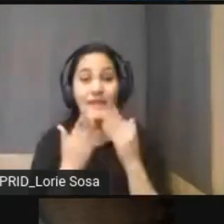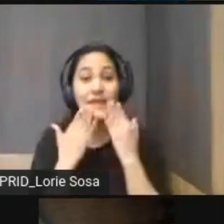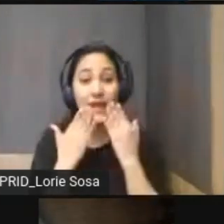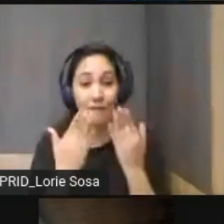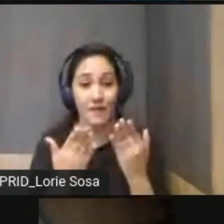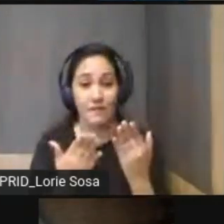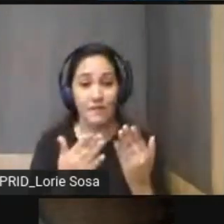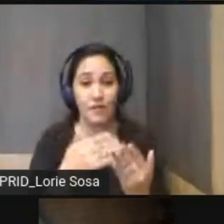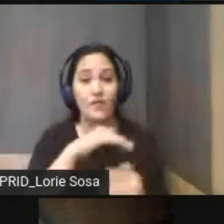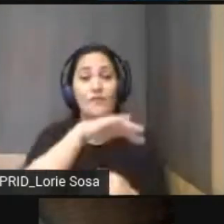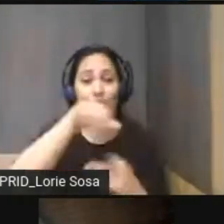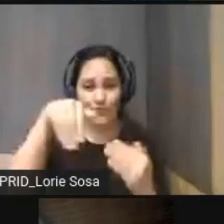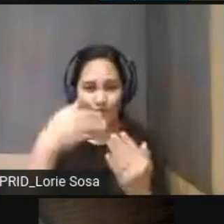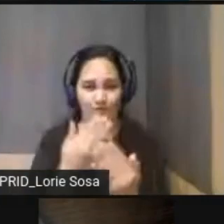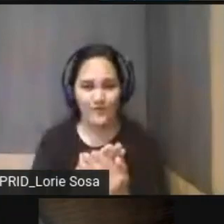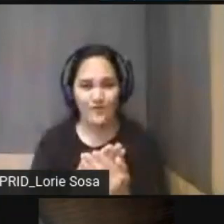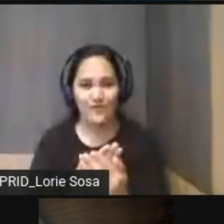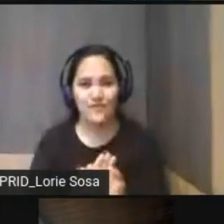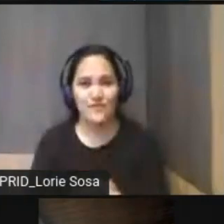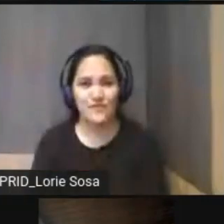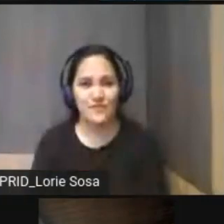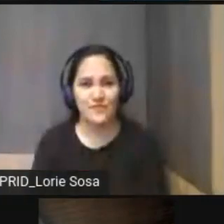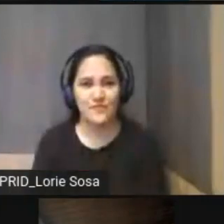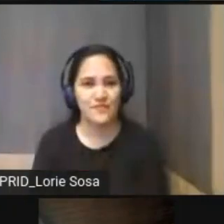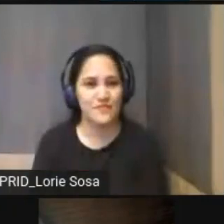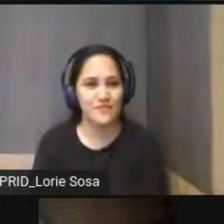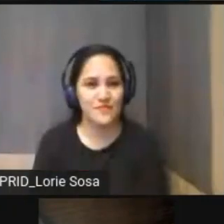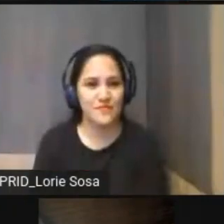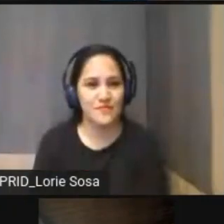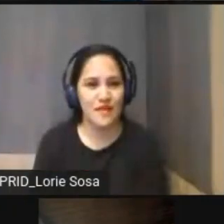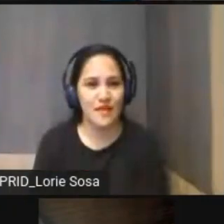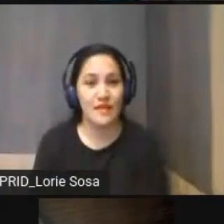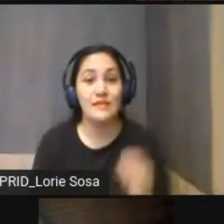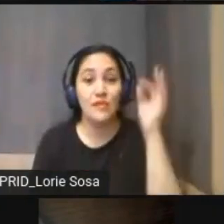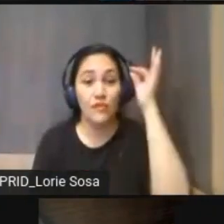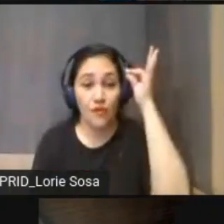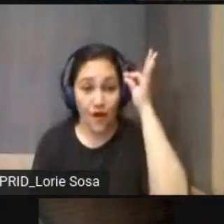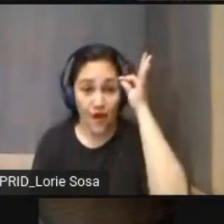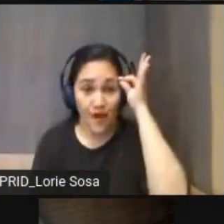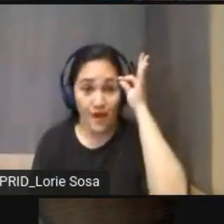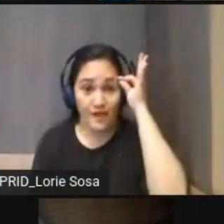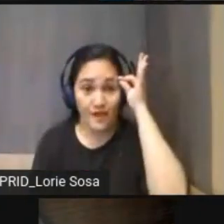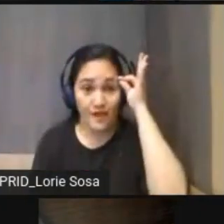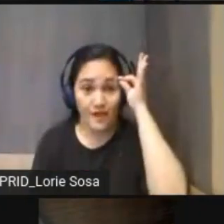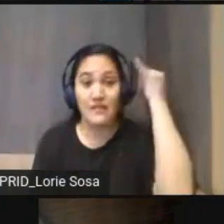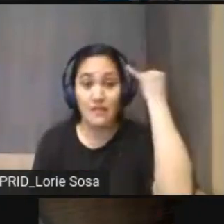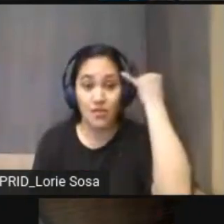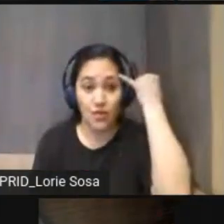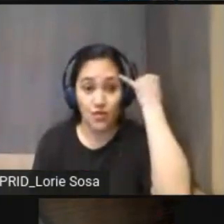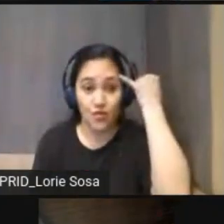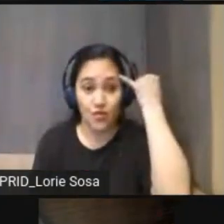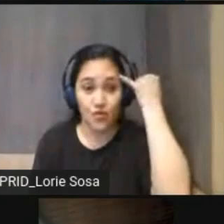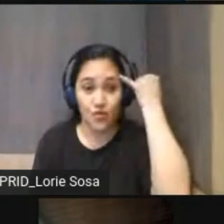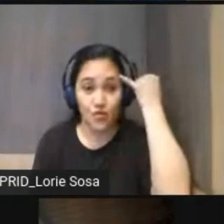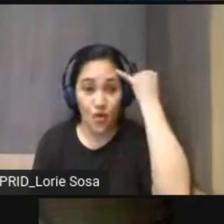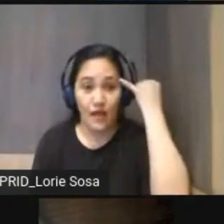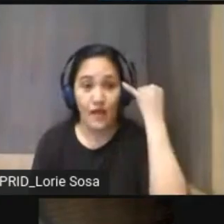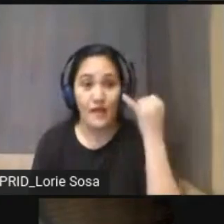Time po, Sir, Sir Franz Joshua Merida. Before tayo